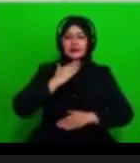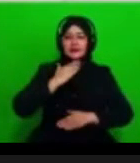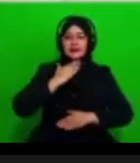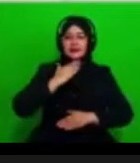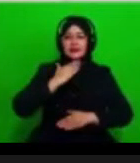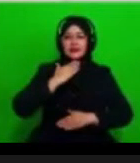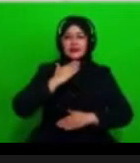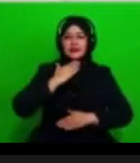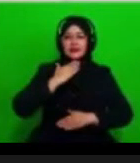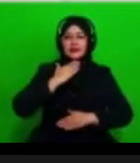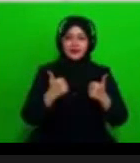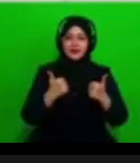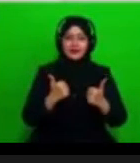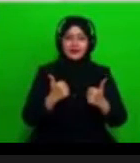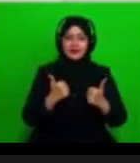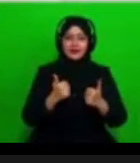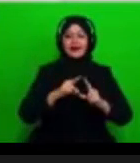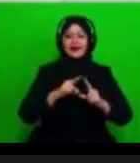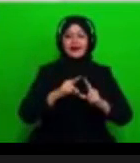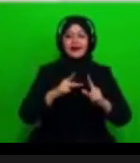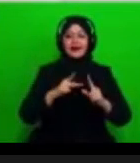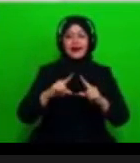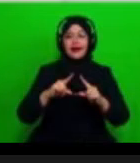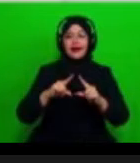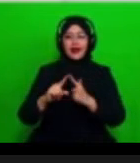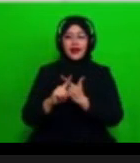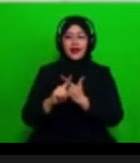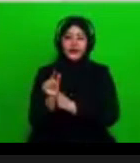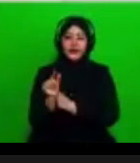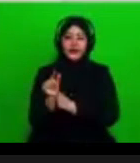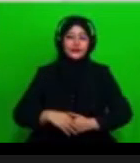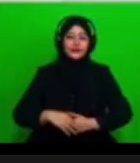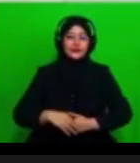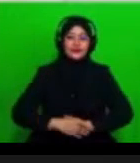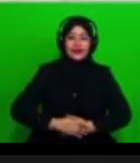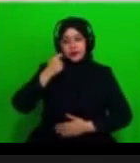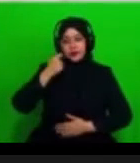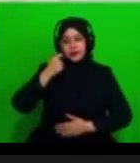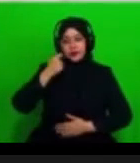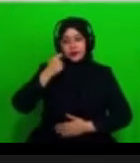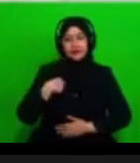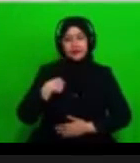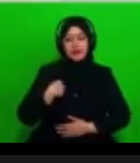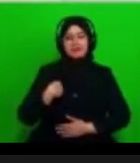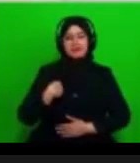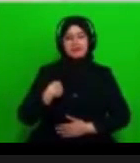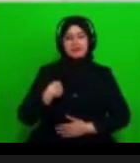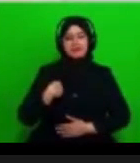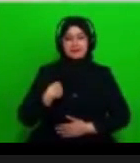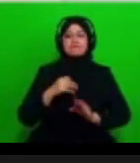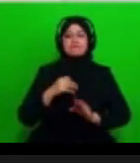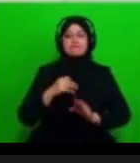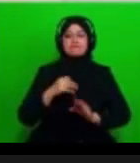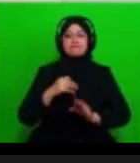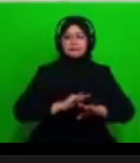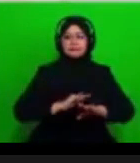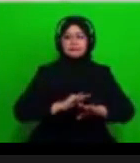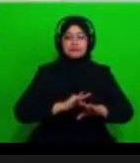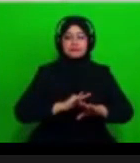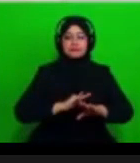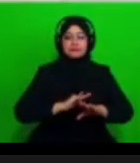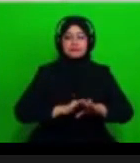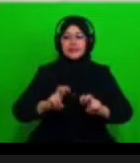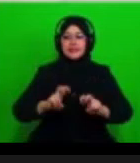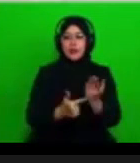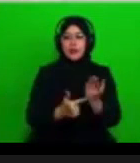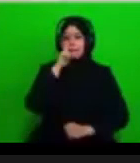yang saya hormati Dirjen GTK Bapak Iwan Syahril, Ketua DWP Pusat Ibu Erni Cahyo